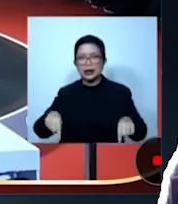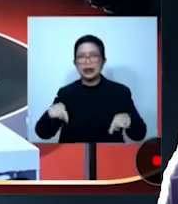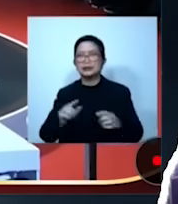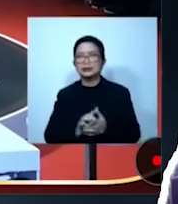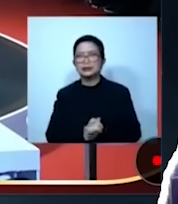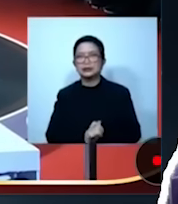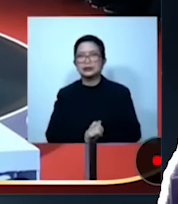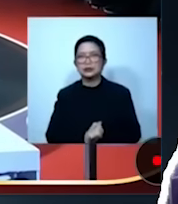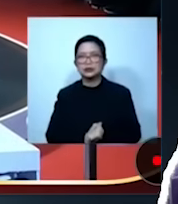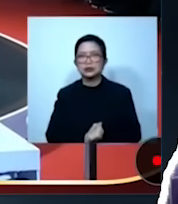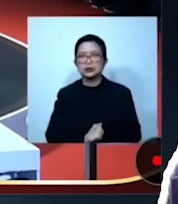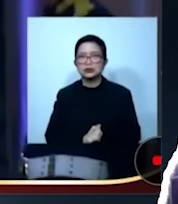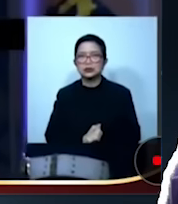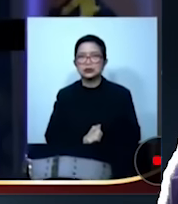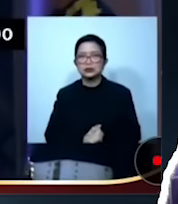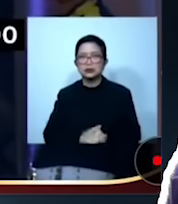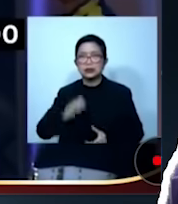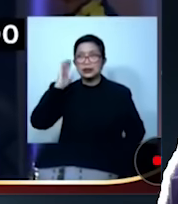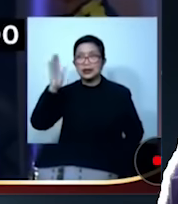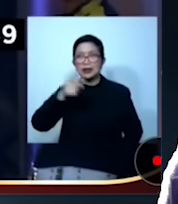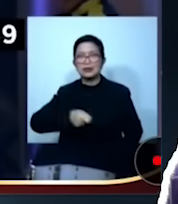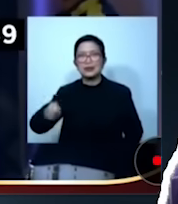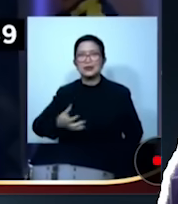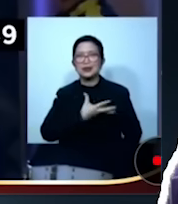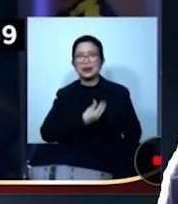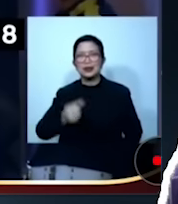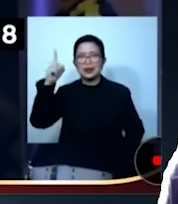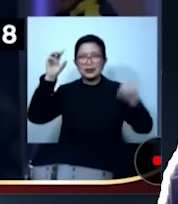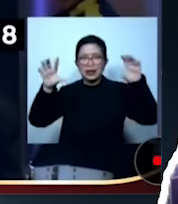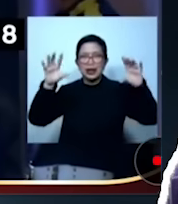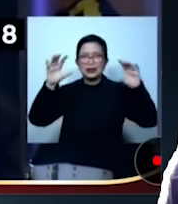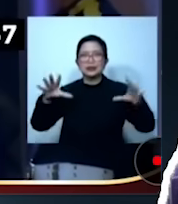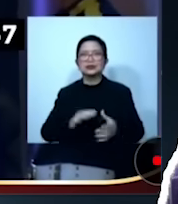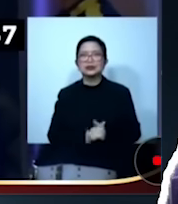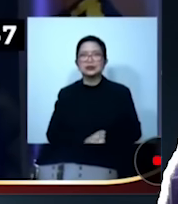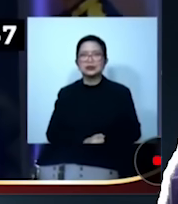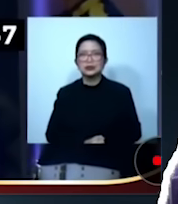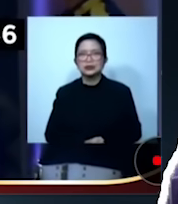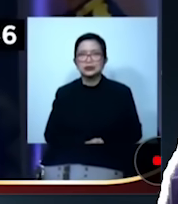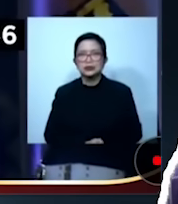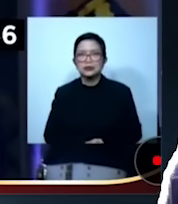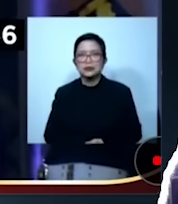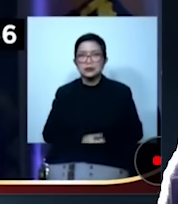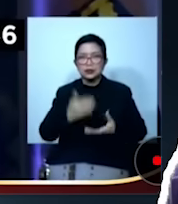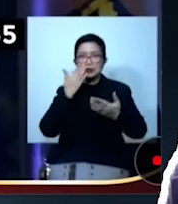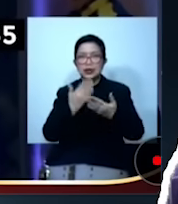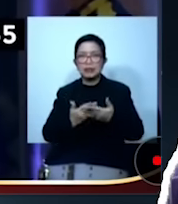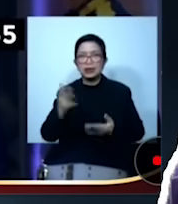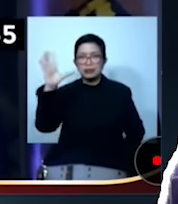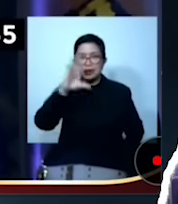mereka mengumpulkan uang bagaimana mereka menjadikan capres dan cawapres itu